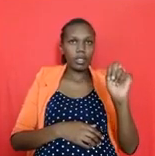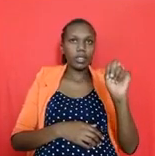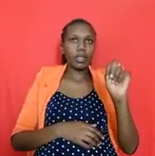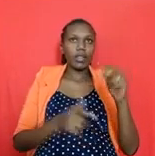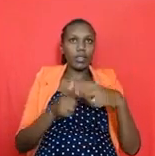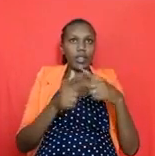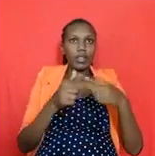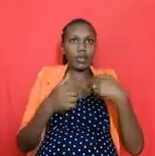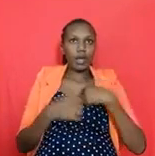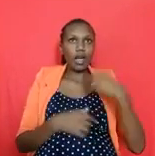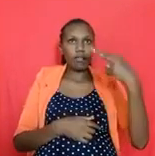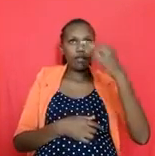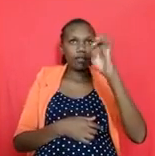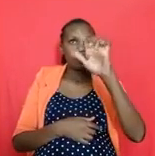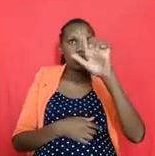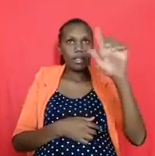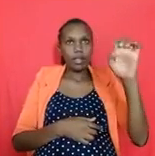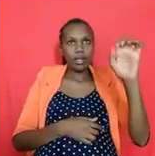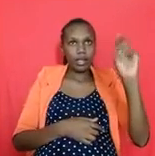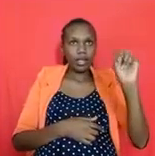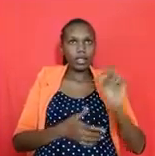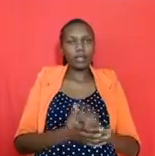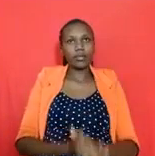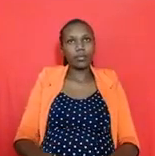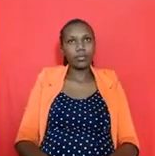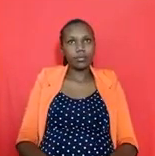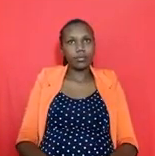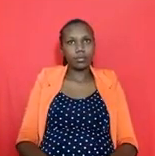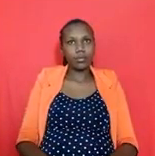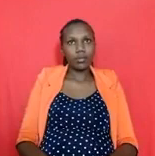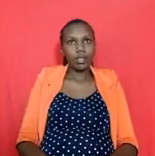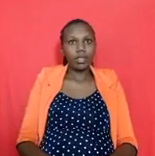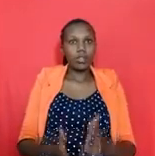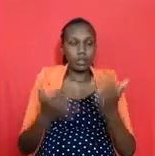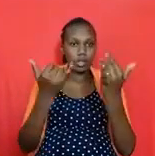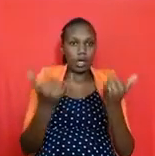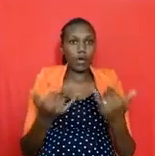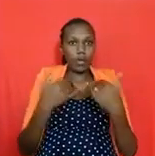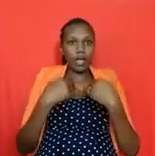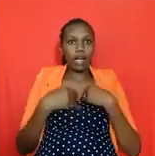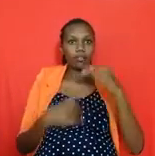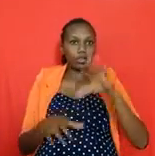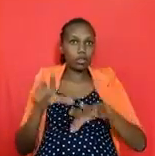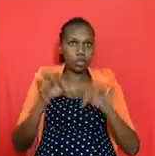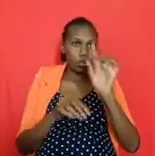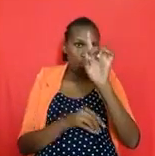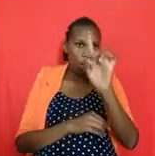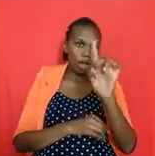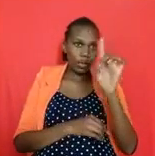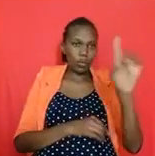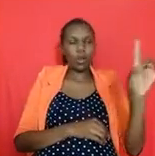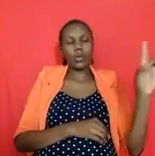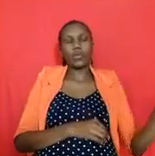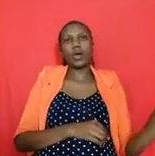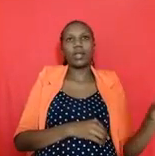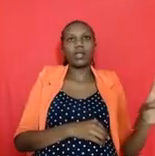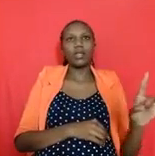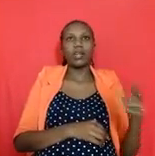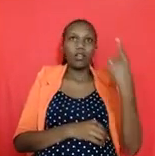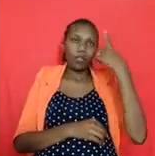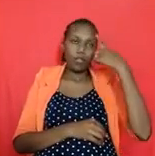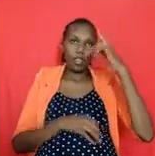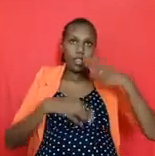Ruben Chege na Helen Mbugua koguo tũgũkorwo tũgĩthura ũmwe wacio he gĩtĩ